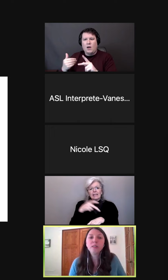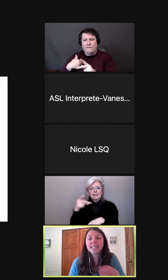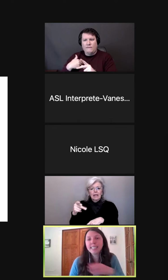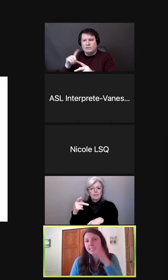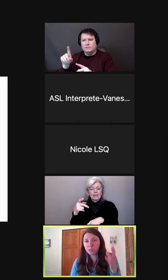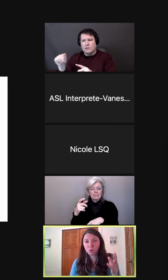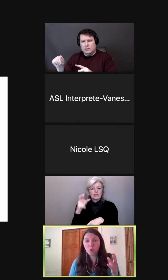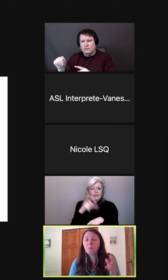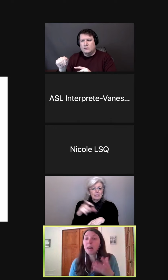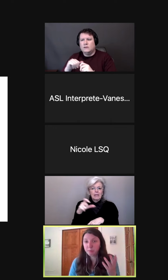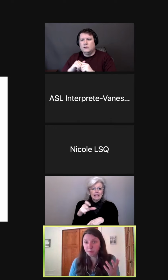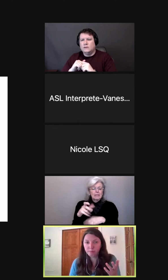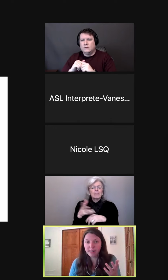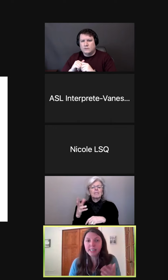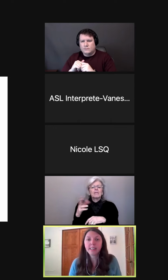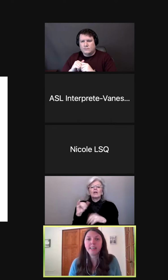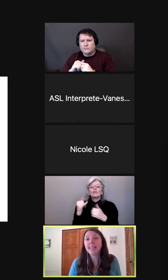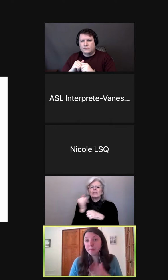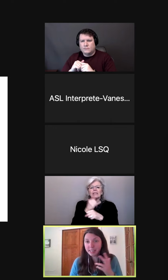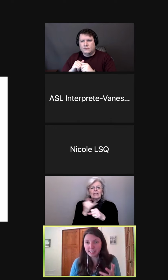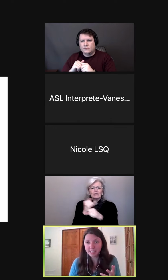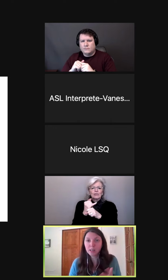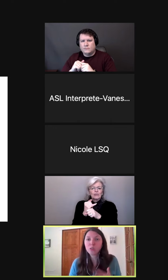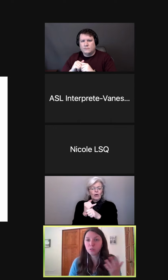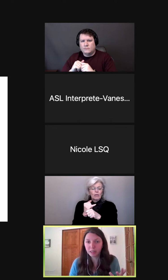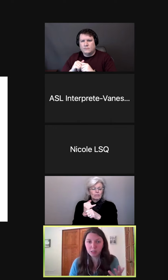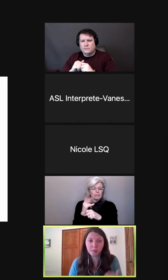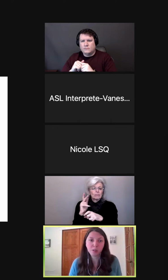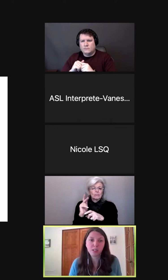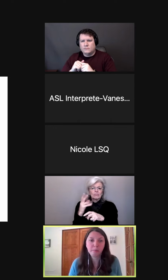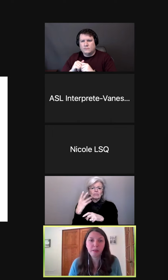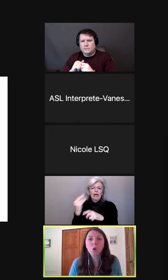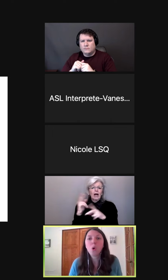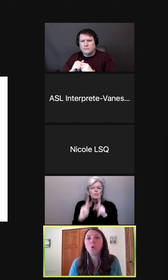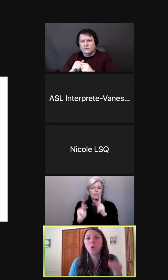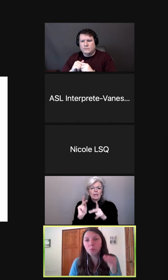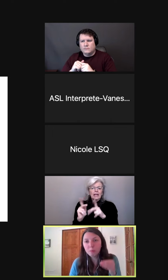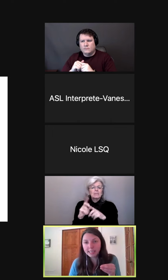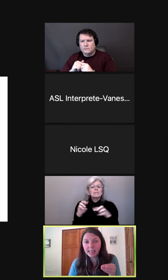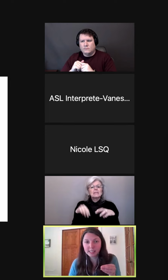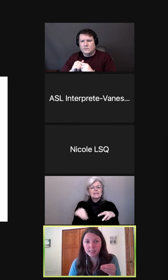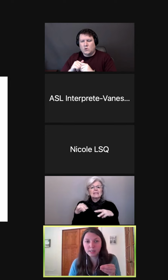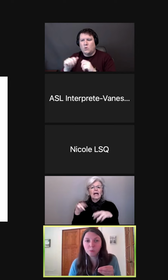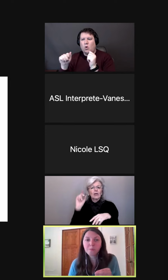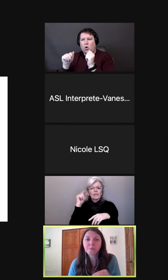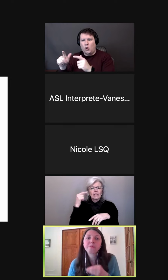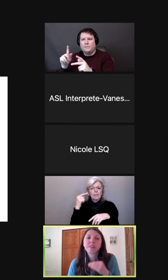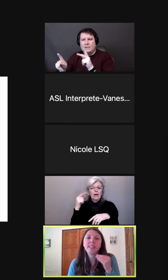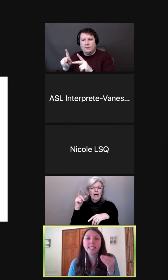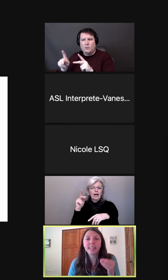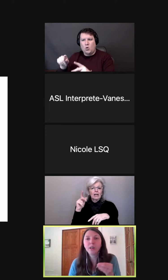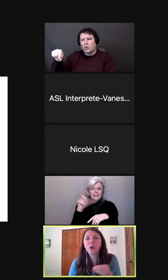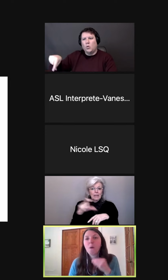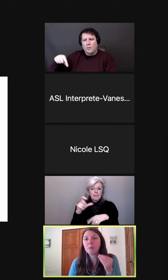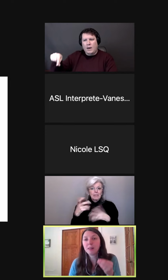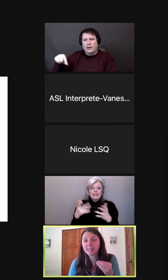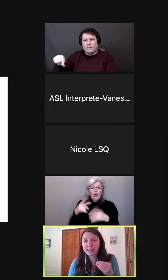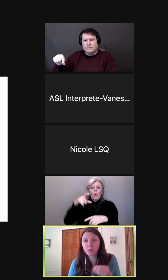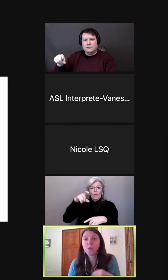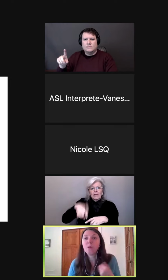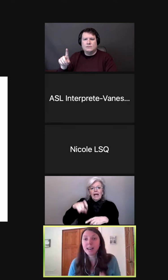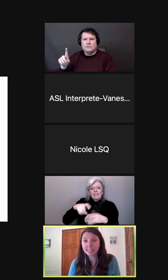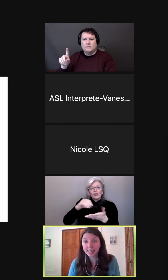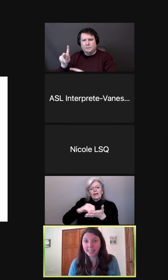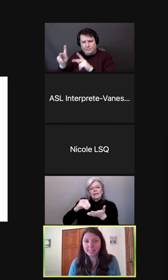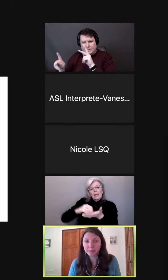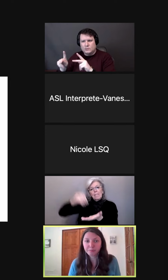Donc, toutes les institutions parapubliques et les ministères du gouvernement du Québec ont l'obligation d'écrire un plan